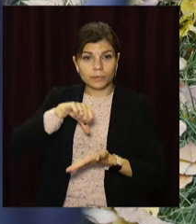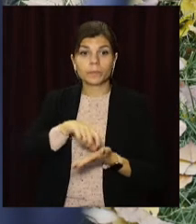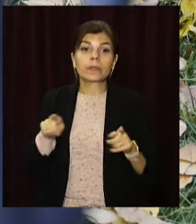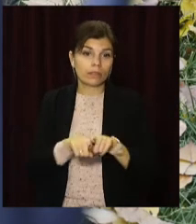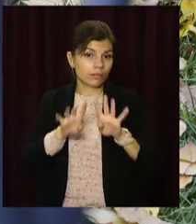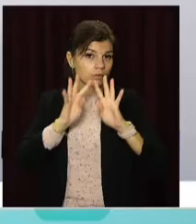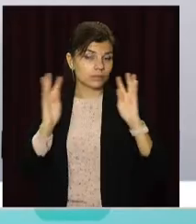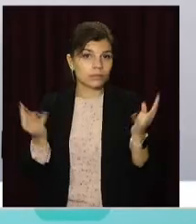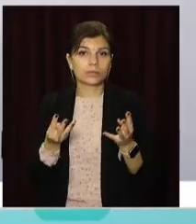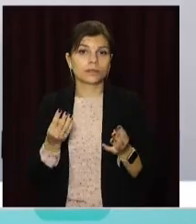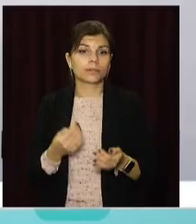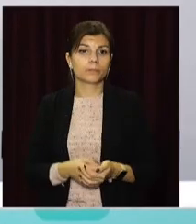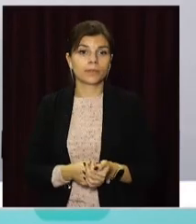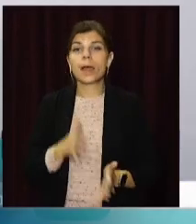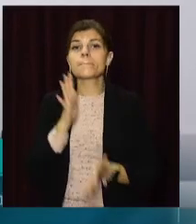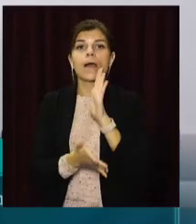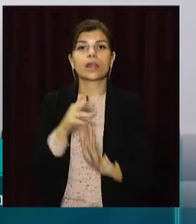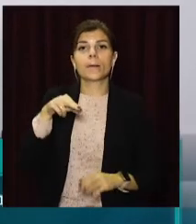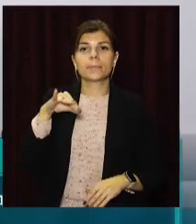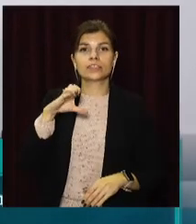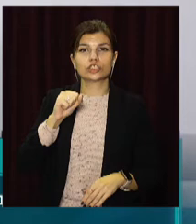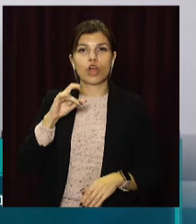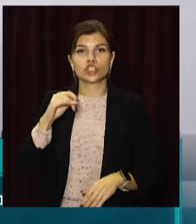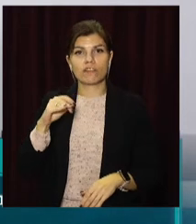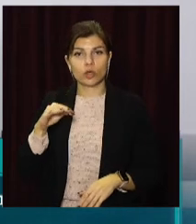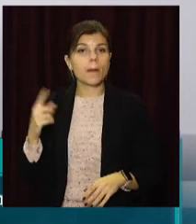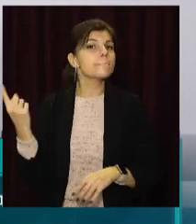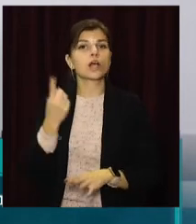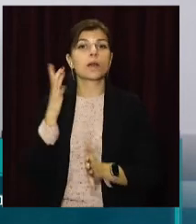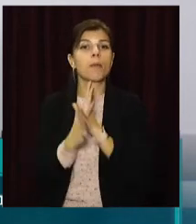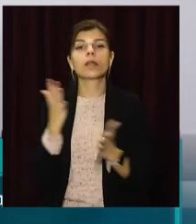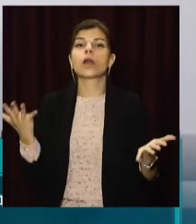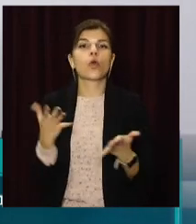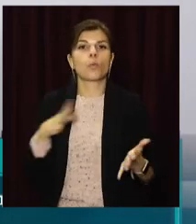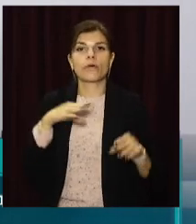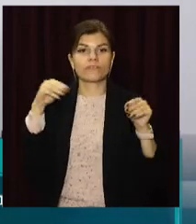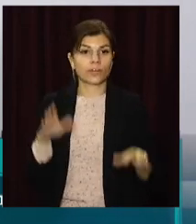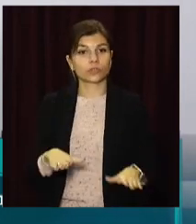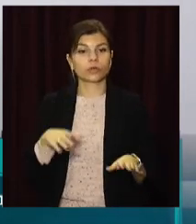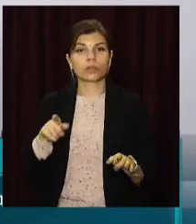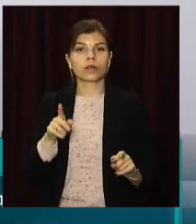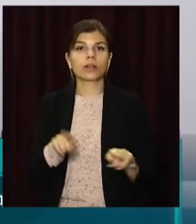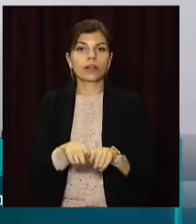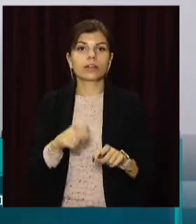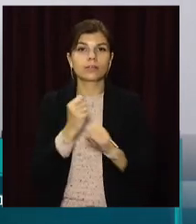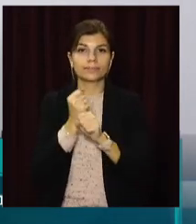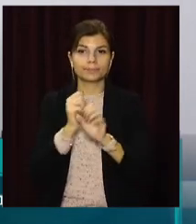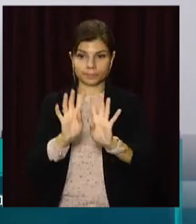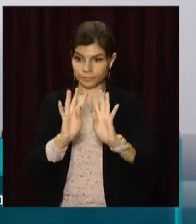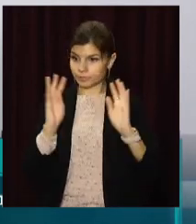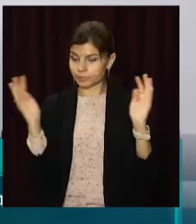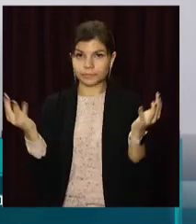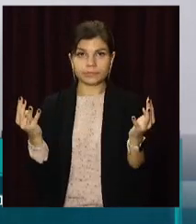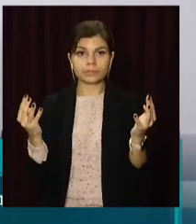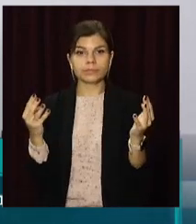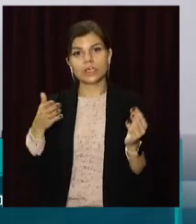паркани. Парк Писаржевського – це перший парк, в якому було вирішено встановити декоративний паркан